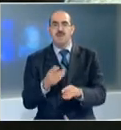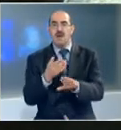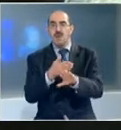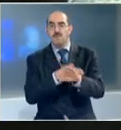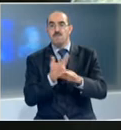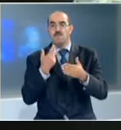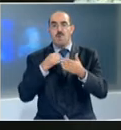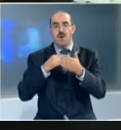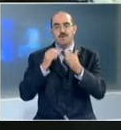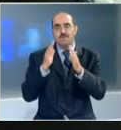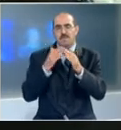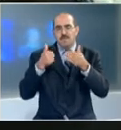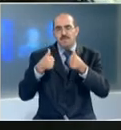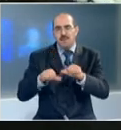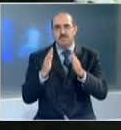مدينة بورصة،